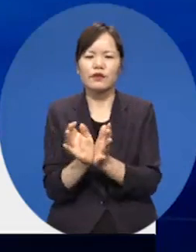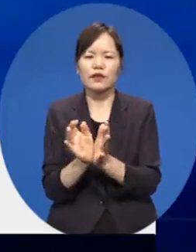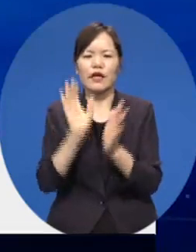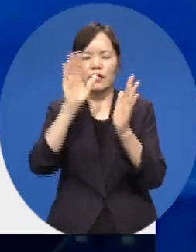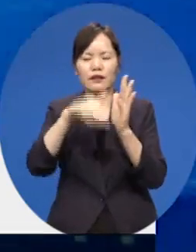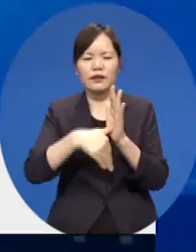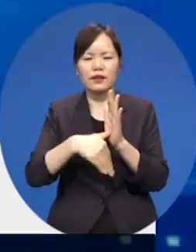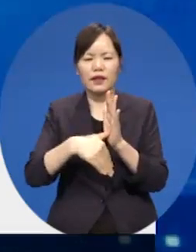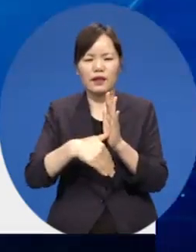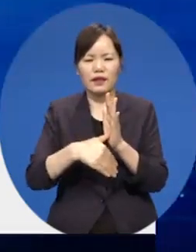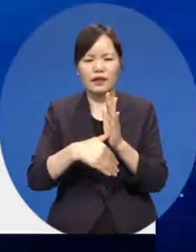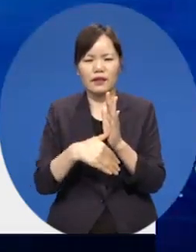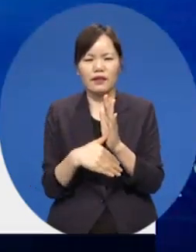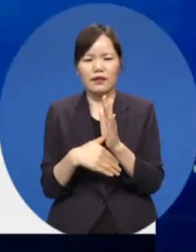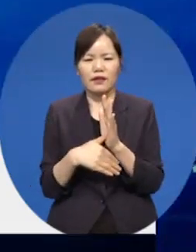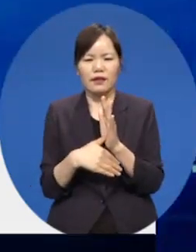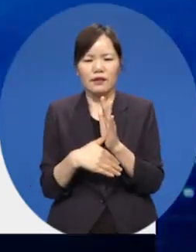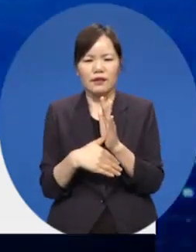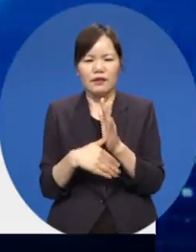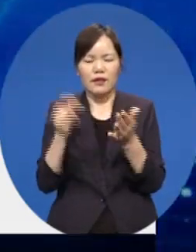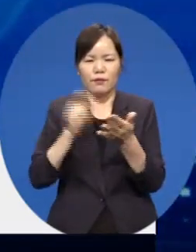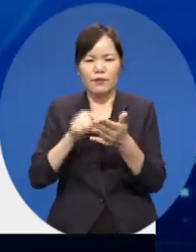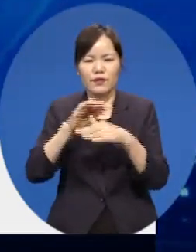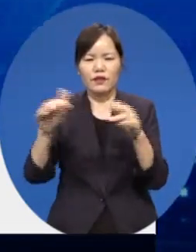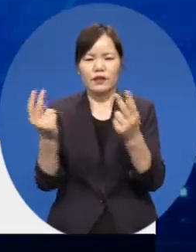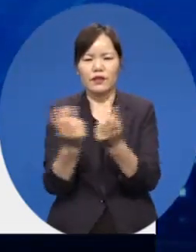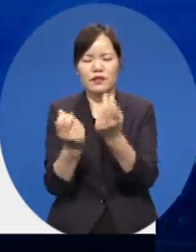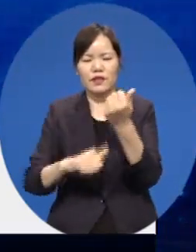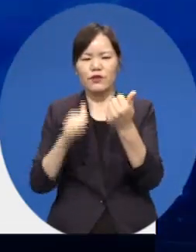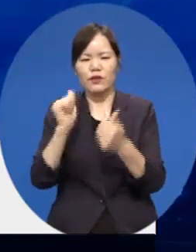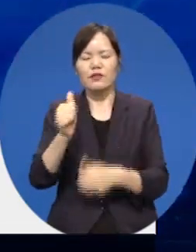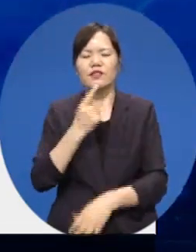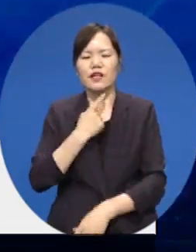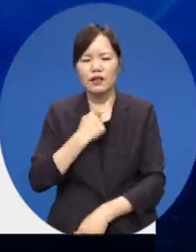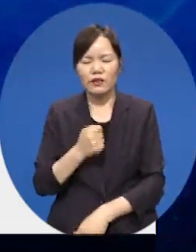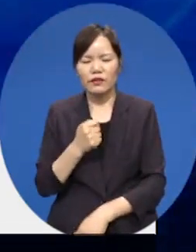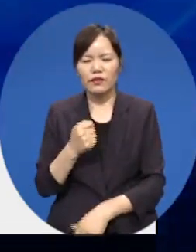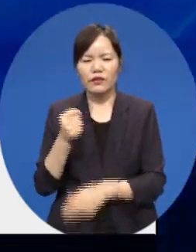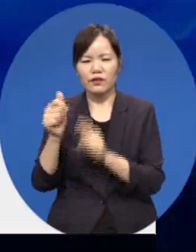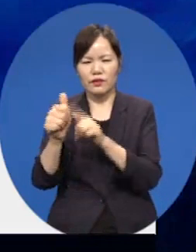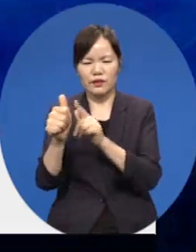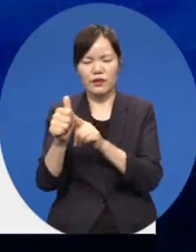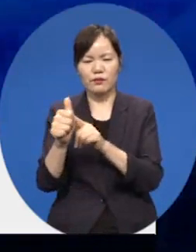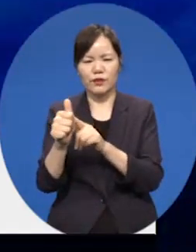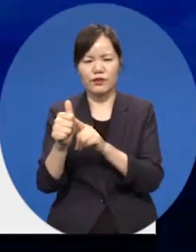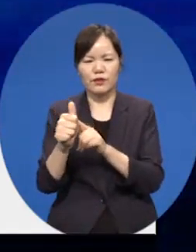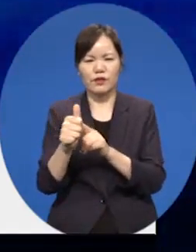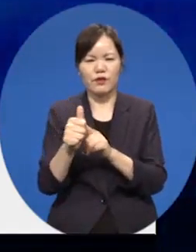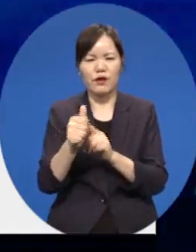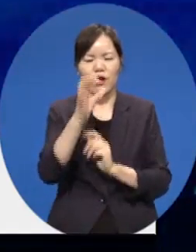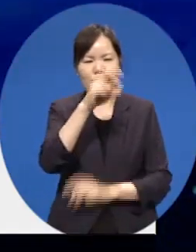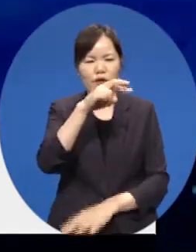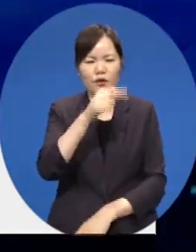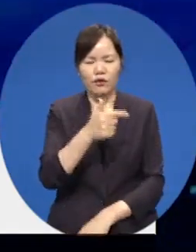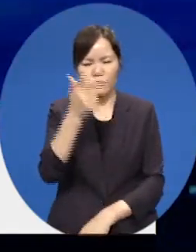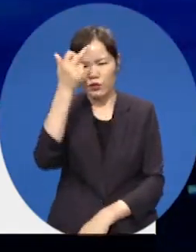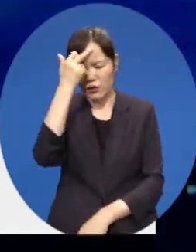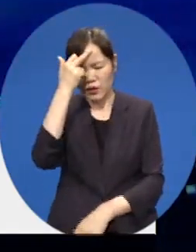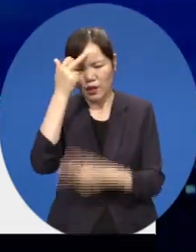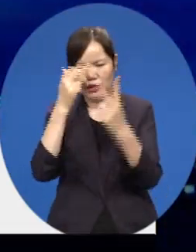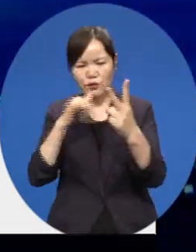또 명예 교수 한분 계시죠. 이 김병준 교수도 윤석열 전 총장 또 최재형 전 감사원장 모두 가서 만났다고